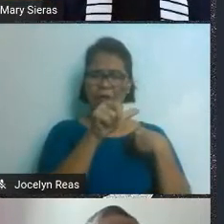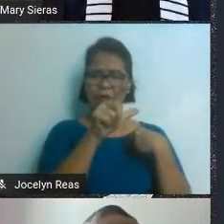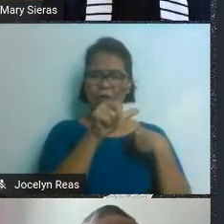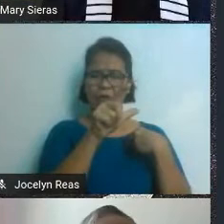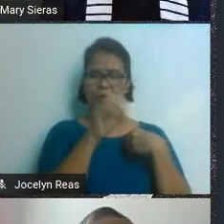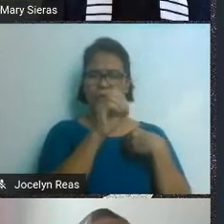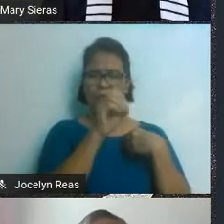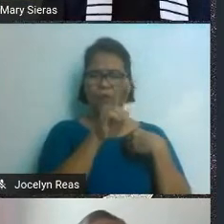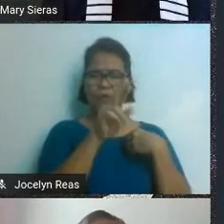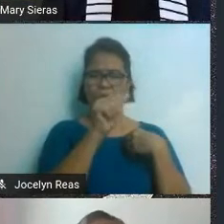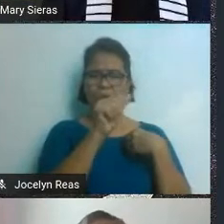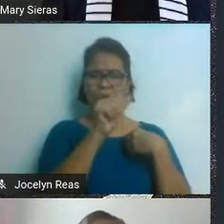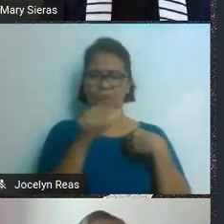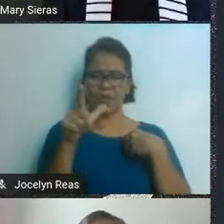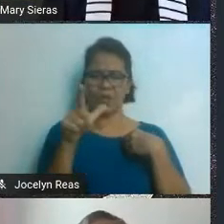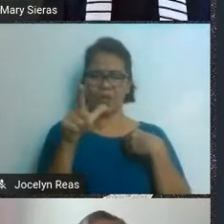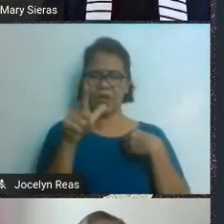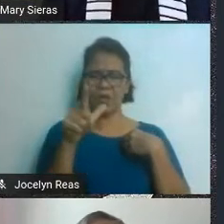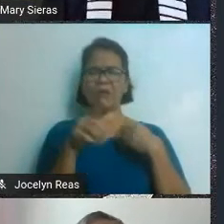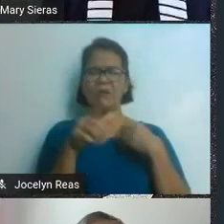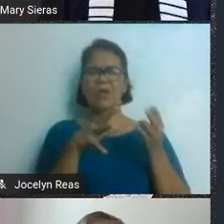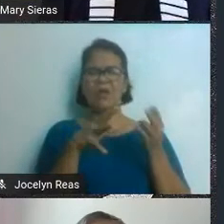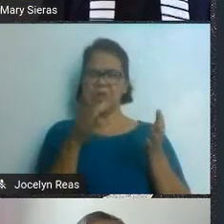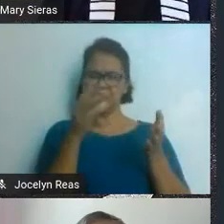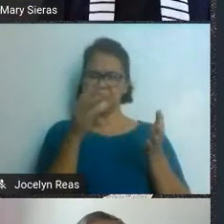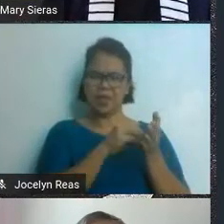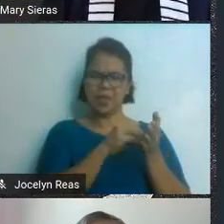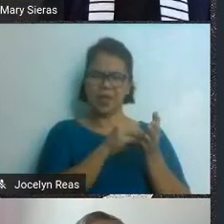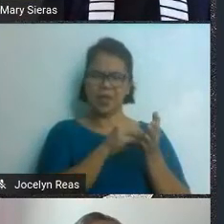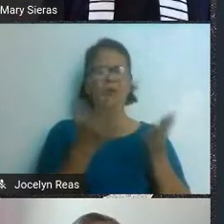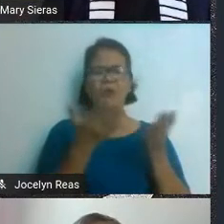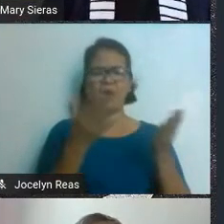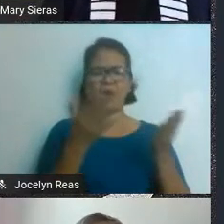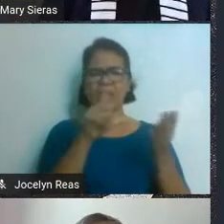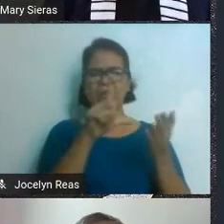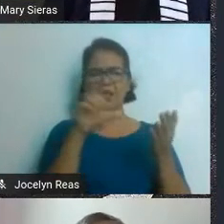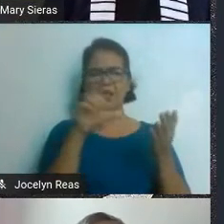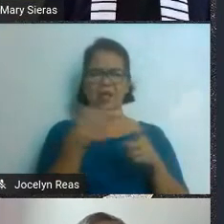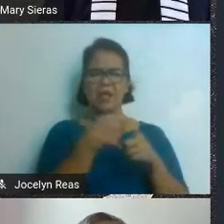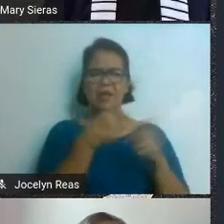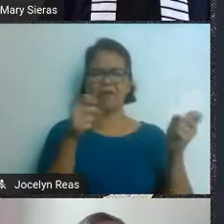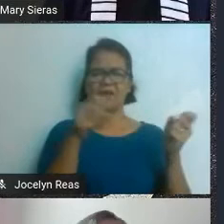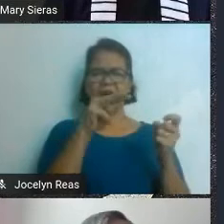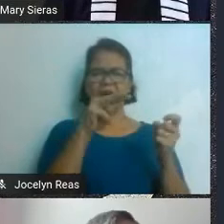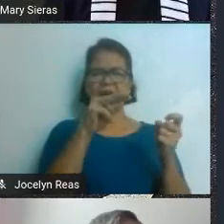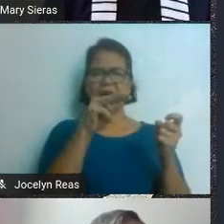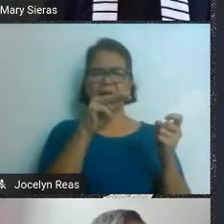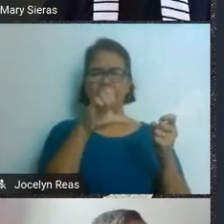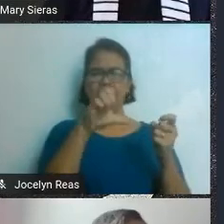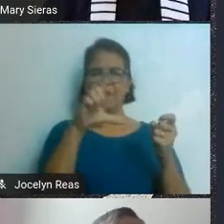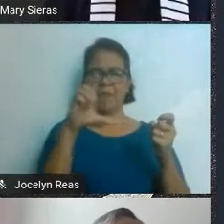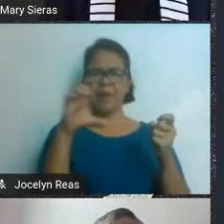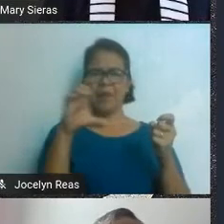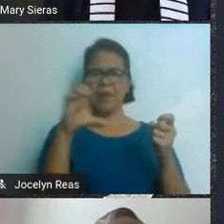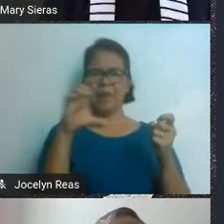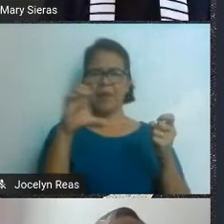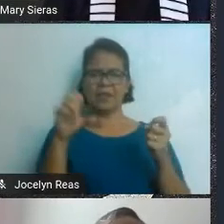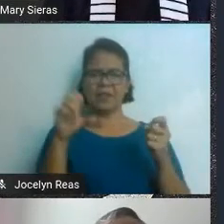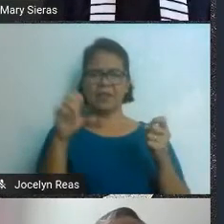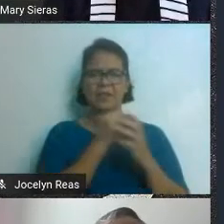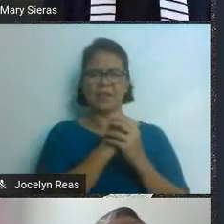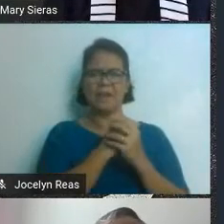Kaya nga ano, yung lalabas natin may para madali ring mahanap. Kung kasi